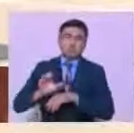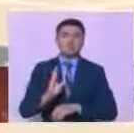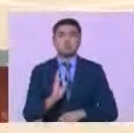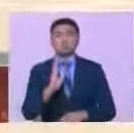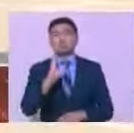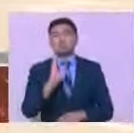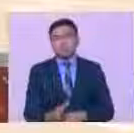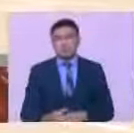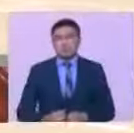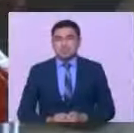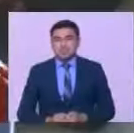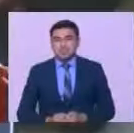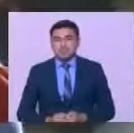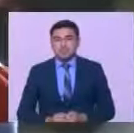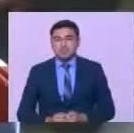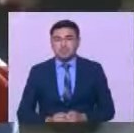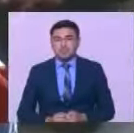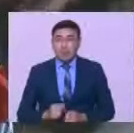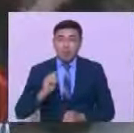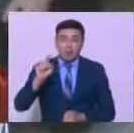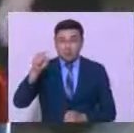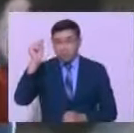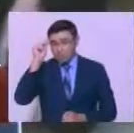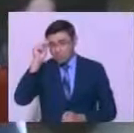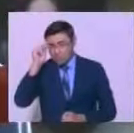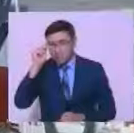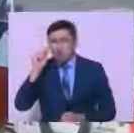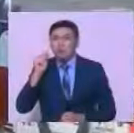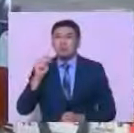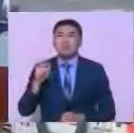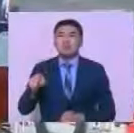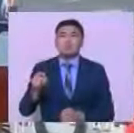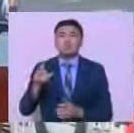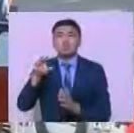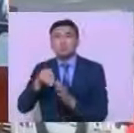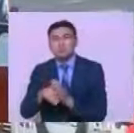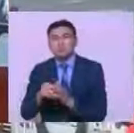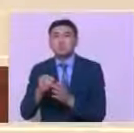Шекара департаментінің оқу-жаттығу орталықтарына барғандар облыстық департаменттің бөлімшелерінде одан